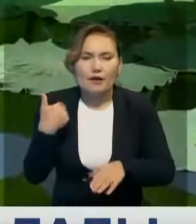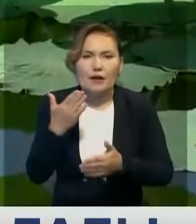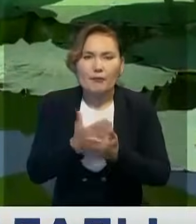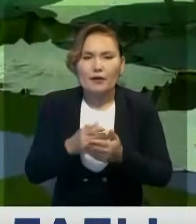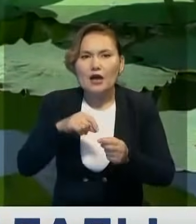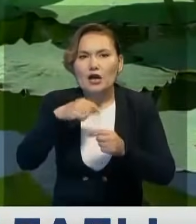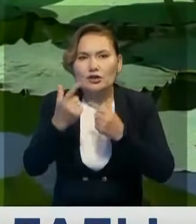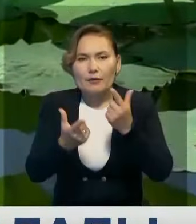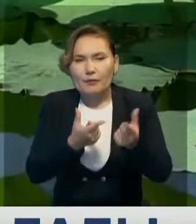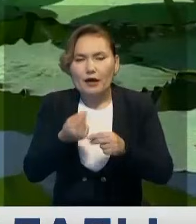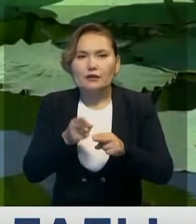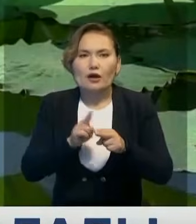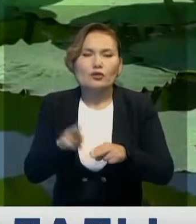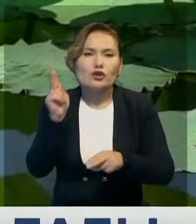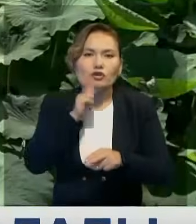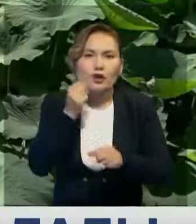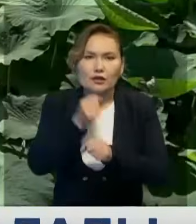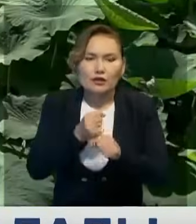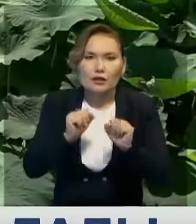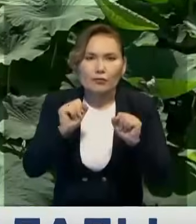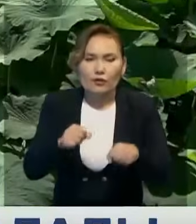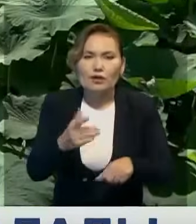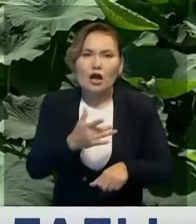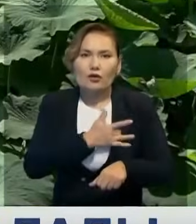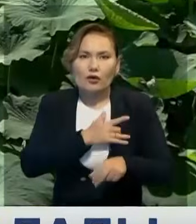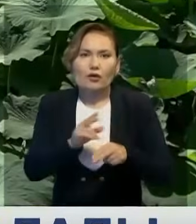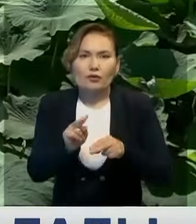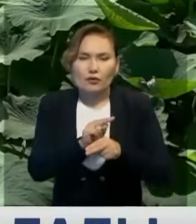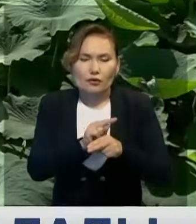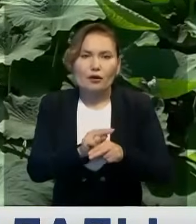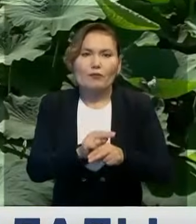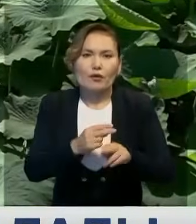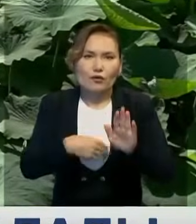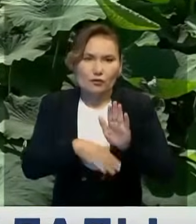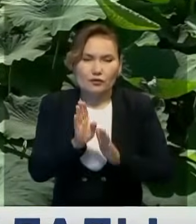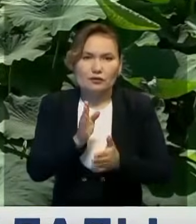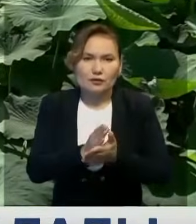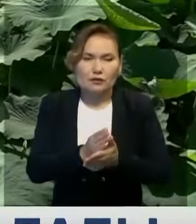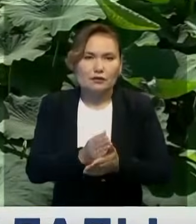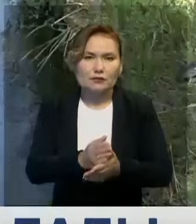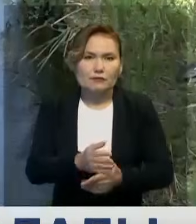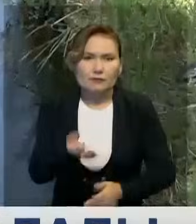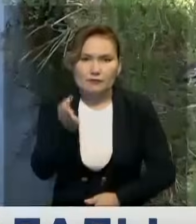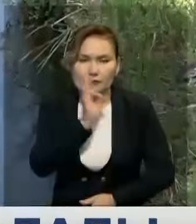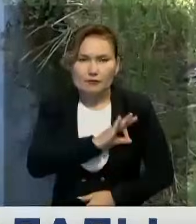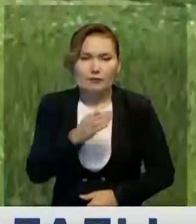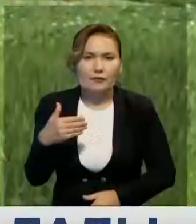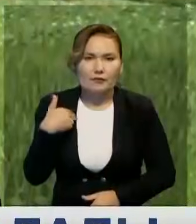болады. Бұндай шай қан тамырларының жұмысын жақсартады екен. Тағы түрлі өнімдерде жасауға болатын көрінеді.